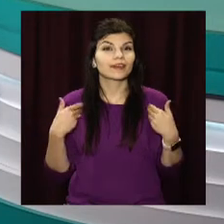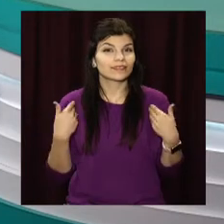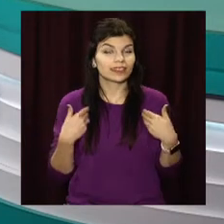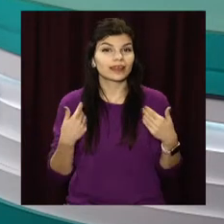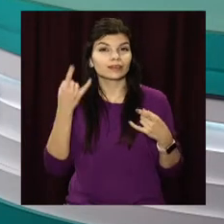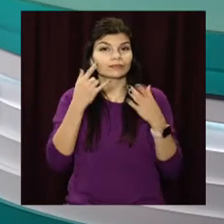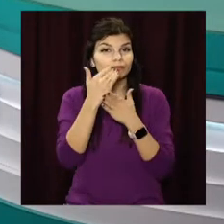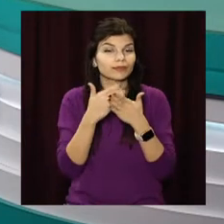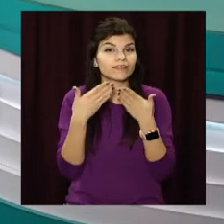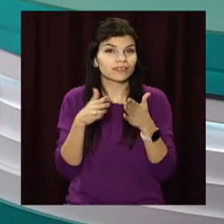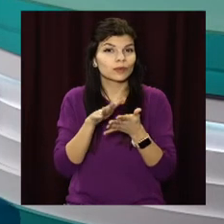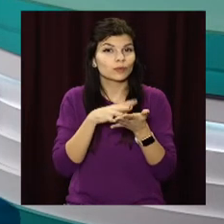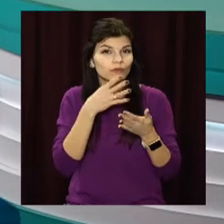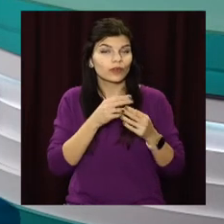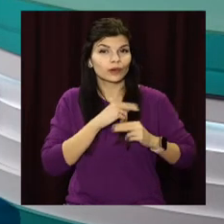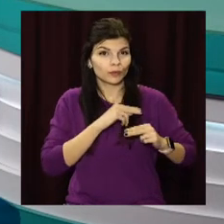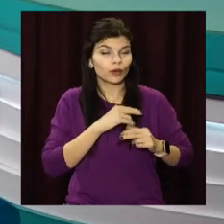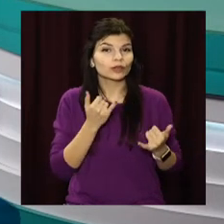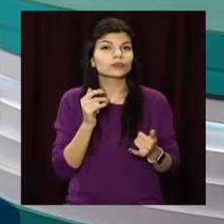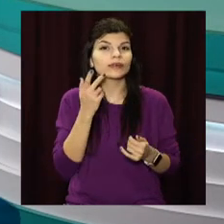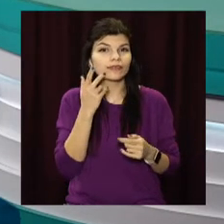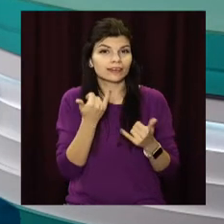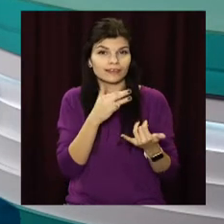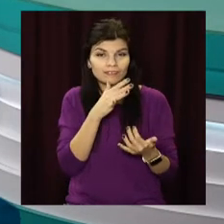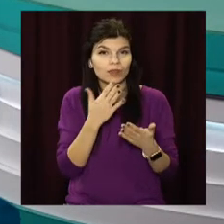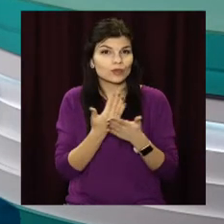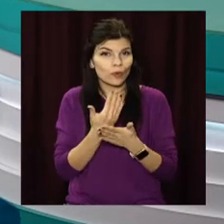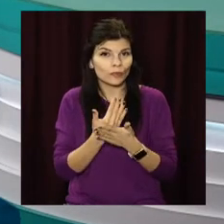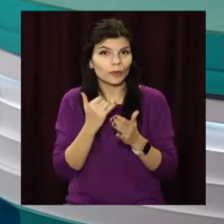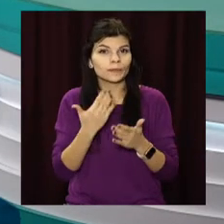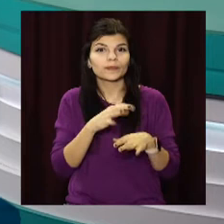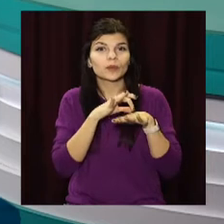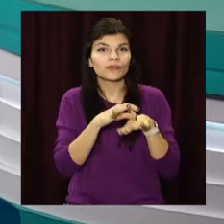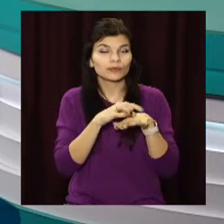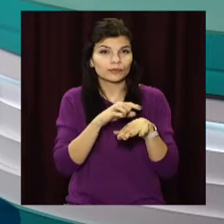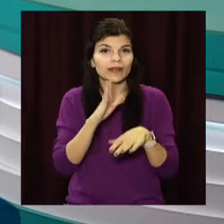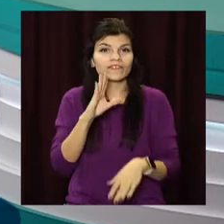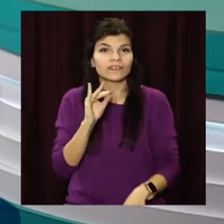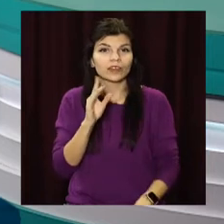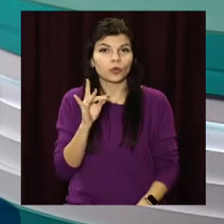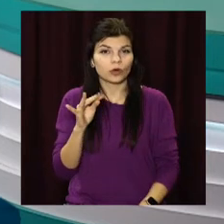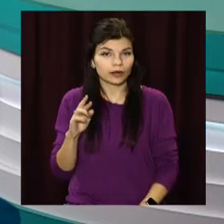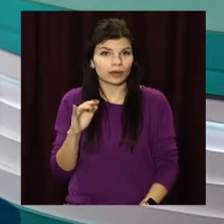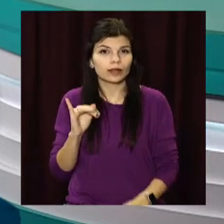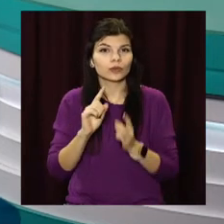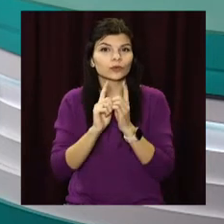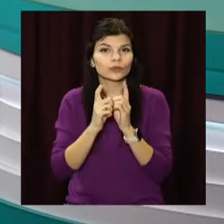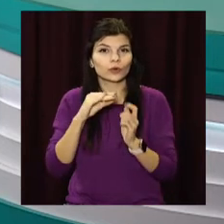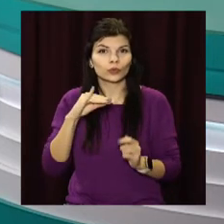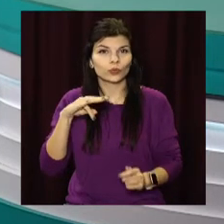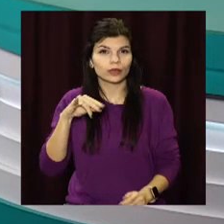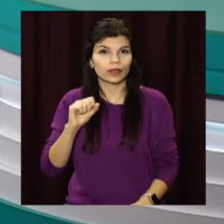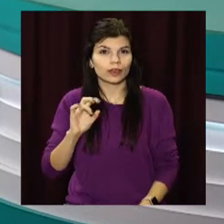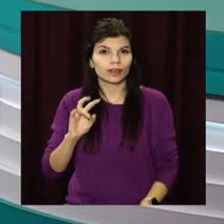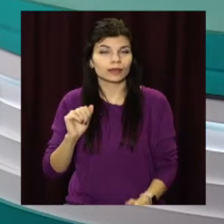Вітаю! Відкритий продовжує свою роботу. І зараз, як завжди, у цій порі новини. Для вас у студії працюють Вікторія Вахрушина та сурдоперекладачка Юліана